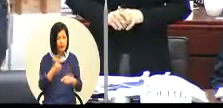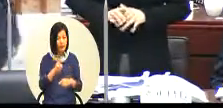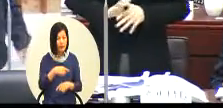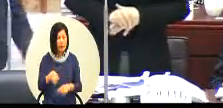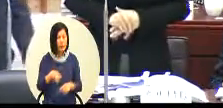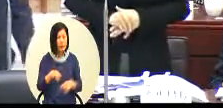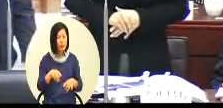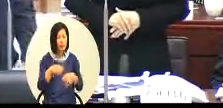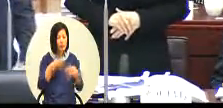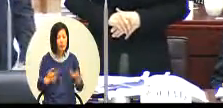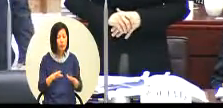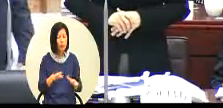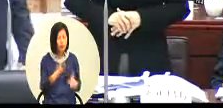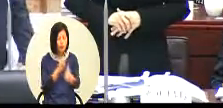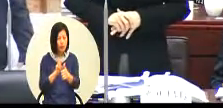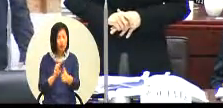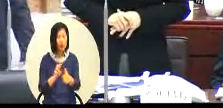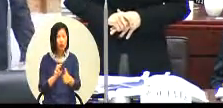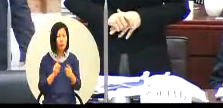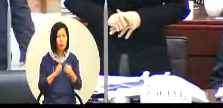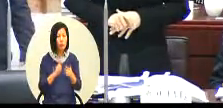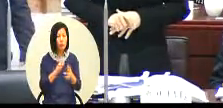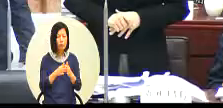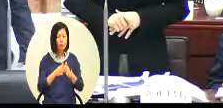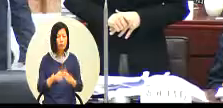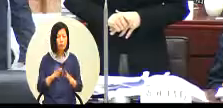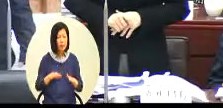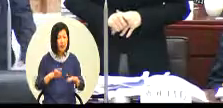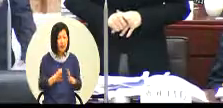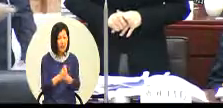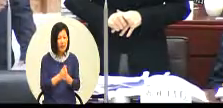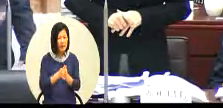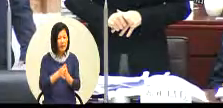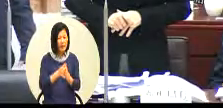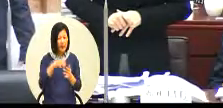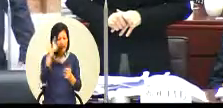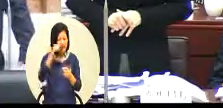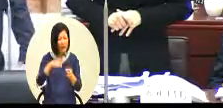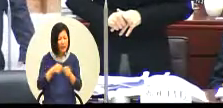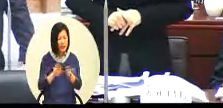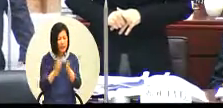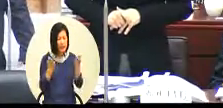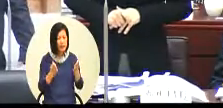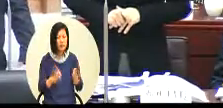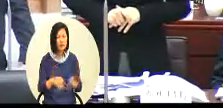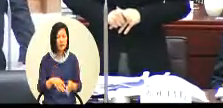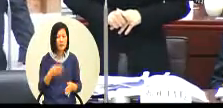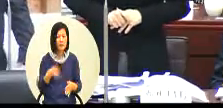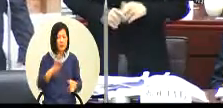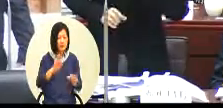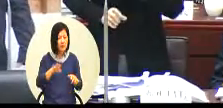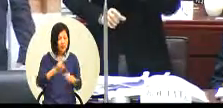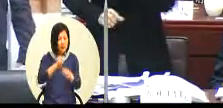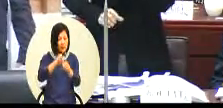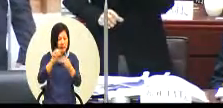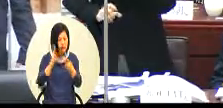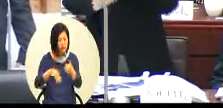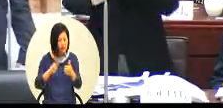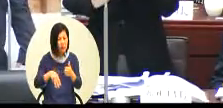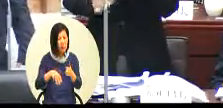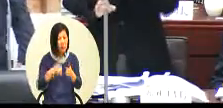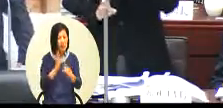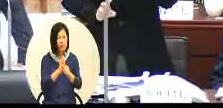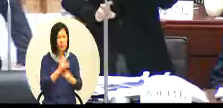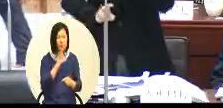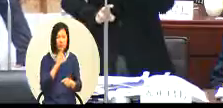3000多到4000的照顾人力。 现在马上就要上路了，你现在还给我讲要增加要培训。 对， 那 我